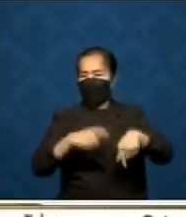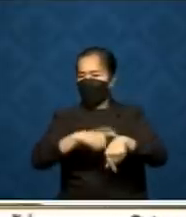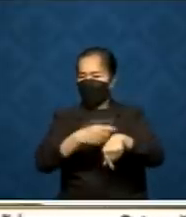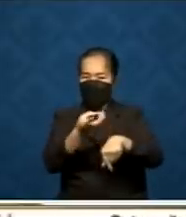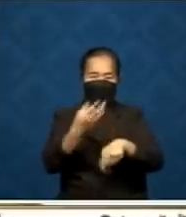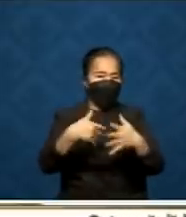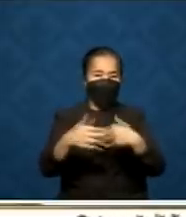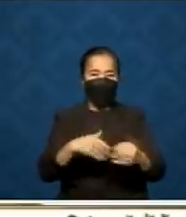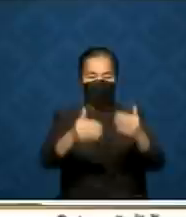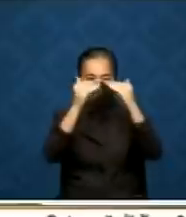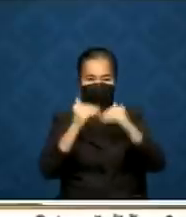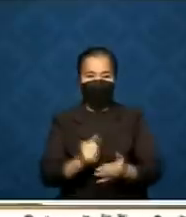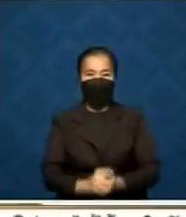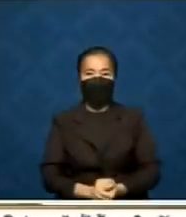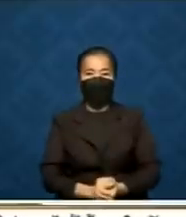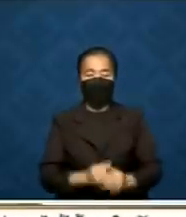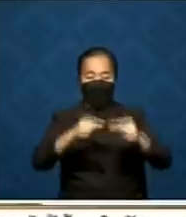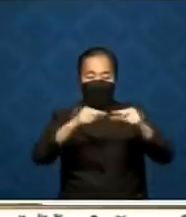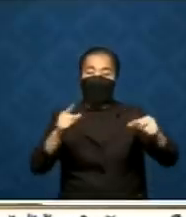มาที่ APK